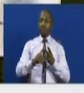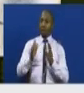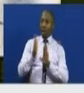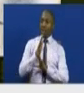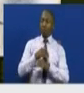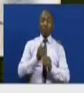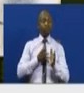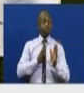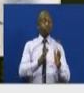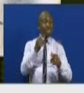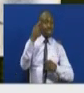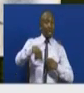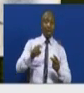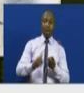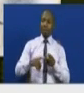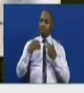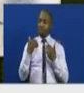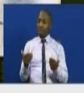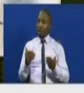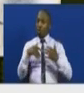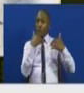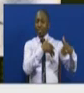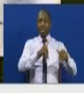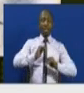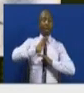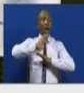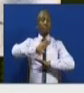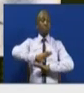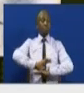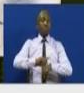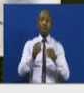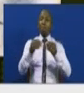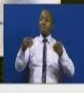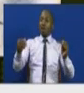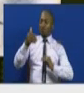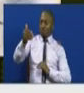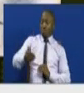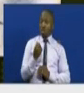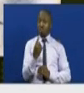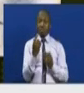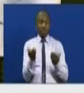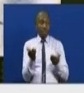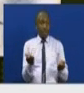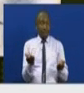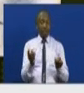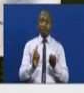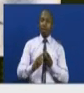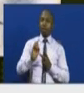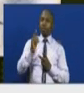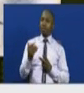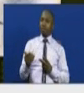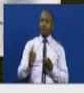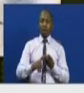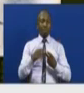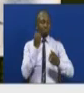sana. Na wachezaji wamekaa muda mrefu sasa hivi takriban mwezi mmoja na nusu na kwenda, na maana sio mapumziko